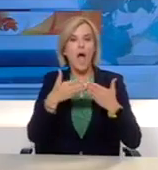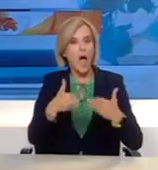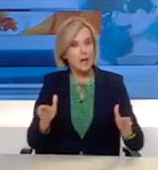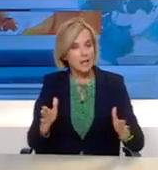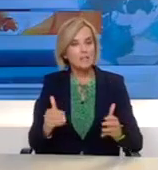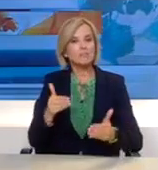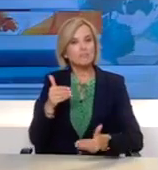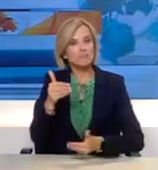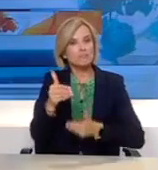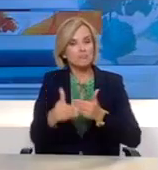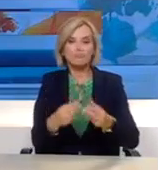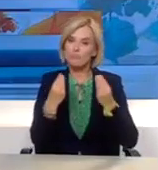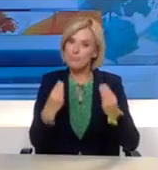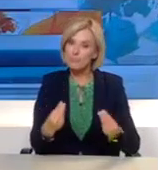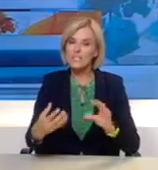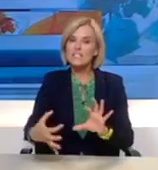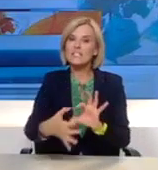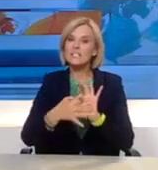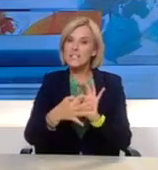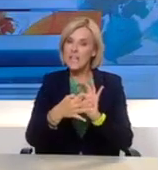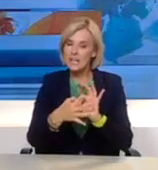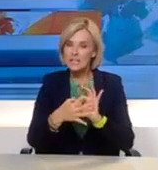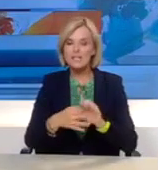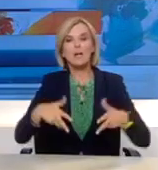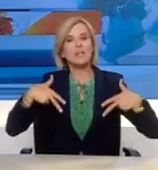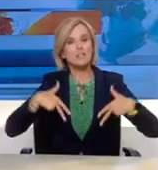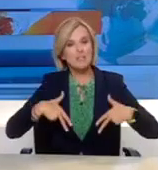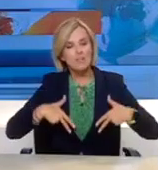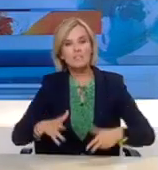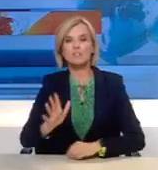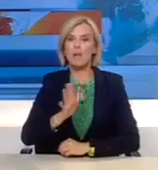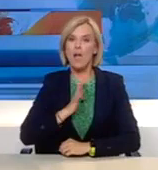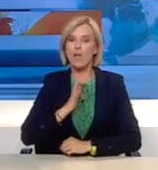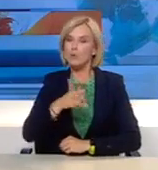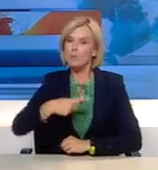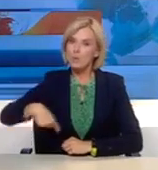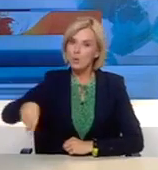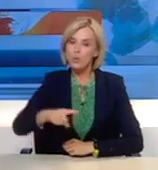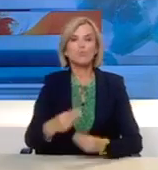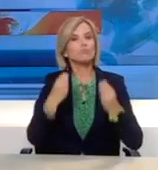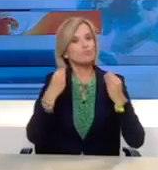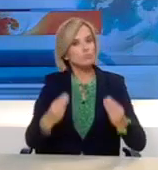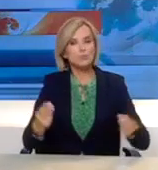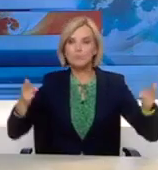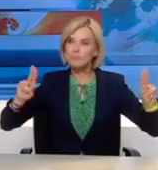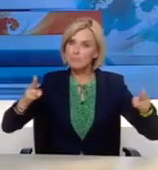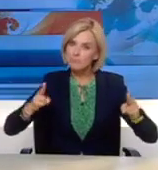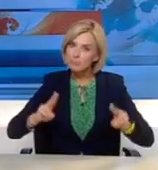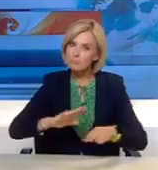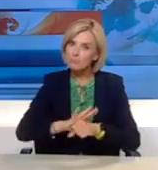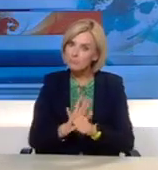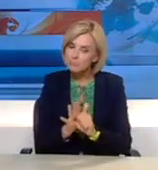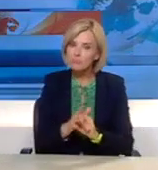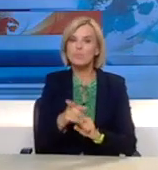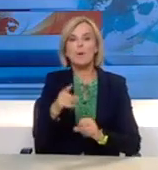εξελίσσεται ομαλά με τη συνεργασία πολιτείας αλλά και των ίδιων των πολιτών. Τα επιδημιολογικά στοιχεία είναι καλά και οι συστάσεις, οι γενικές γραμμές